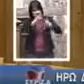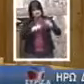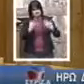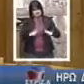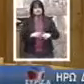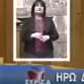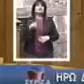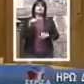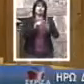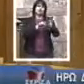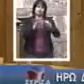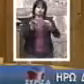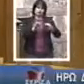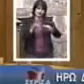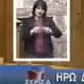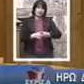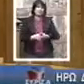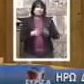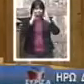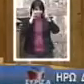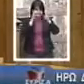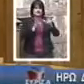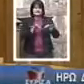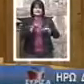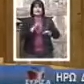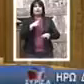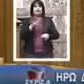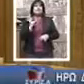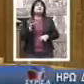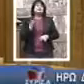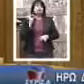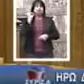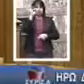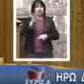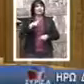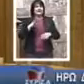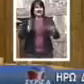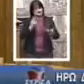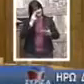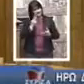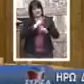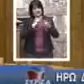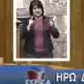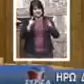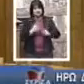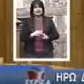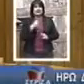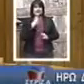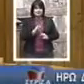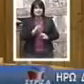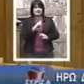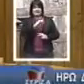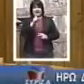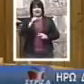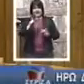τώρα. Είναι σαφής ο προσανατολισμός που προκύπτει μέσα από το νομοσχέδιο που συζητούμε σήμερα. Τα τρία δεν έχουν πάει περίπατο